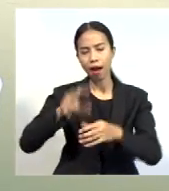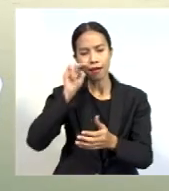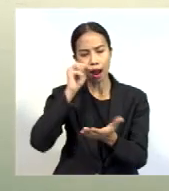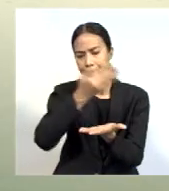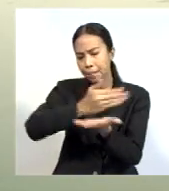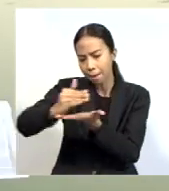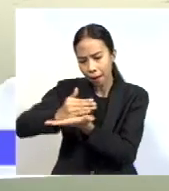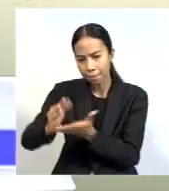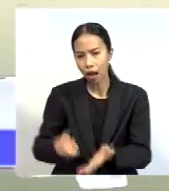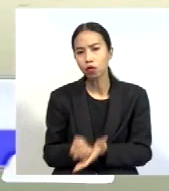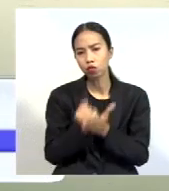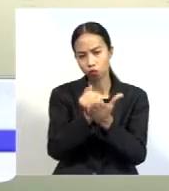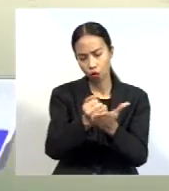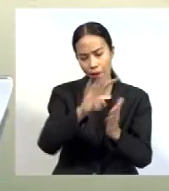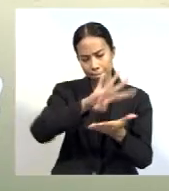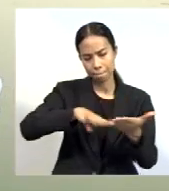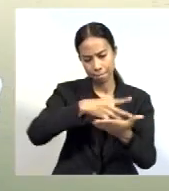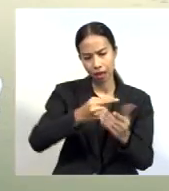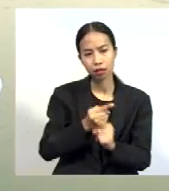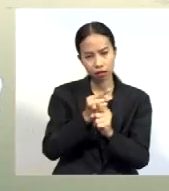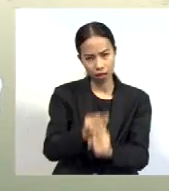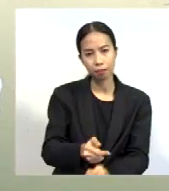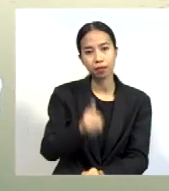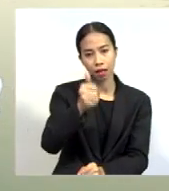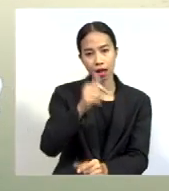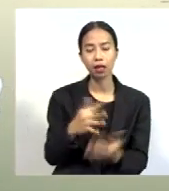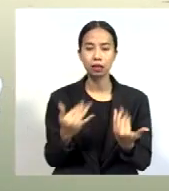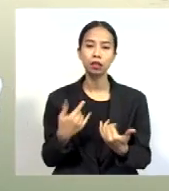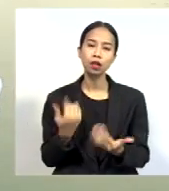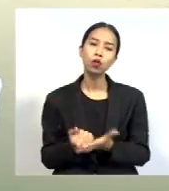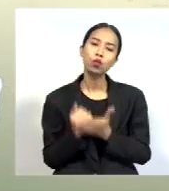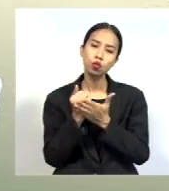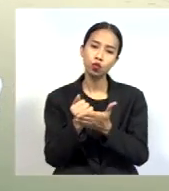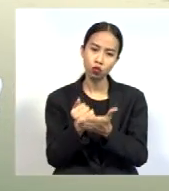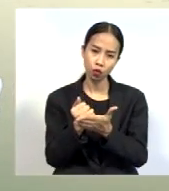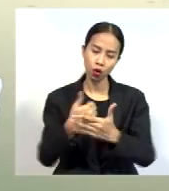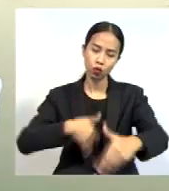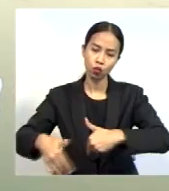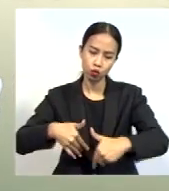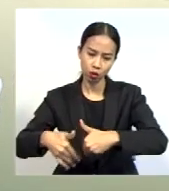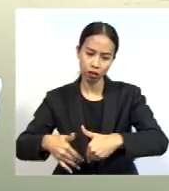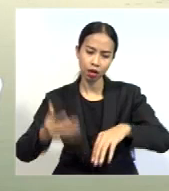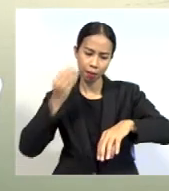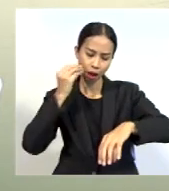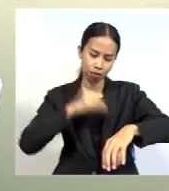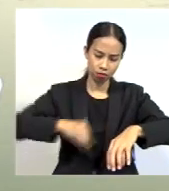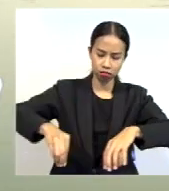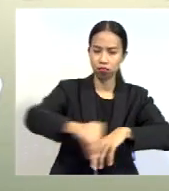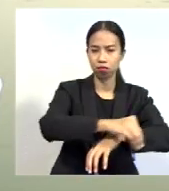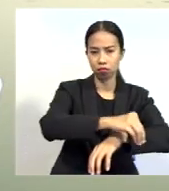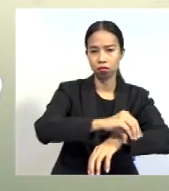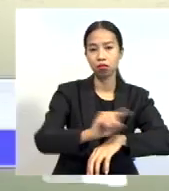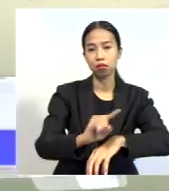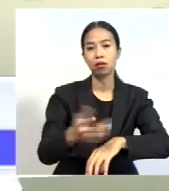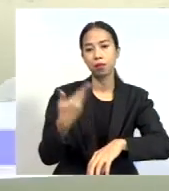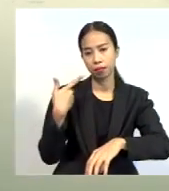บายน้ำตามที่กำหนดไว้ครับมาตรการในการช่วยเหลือประชาชนในพื้นที่นะครับเร